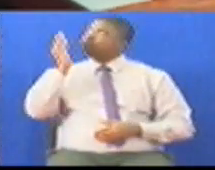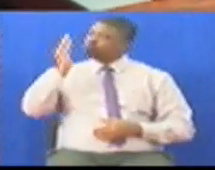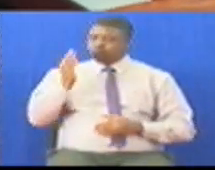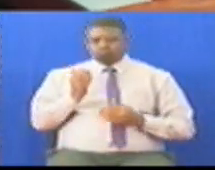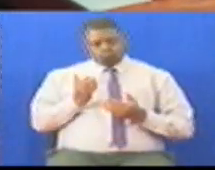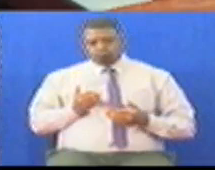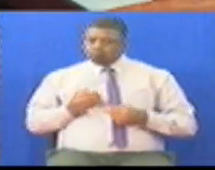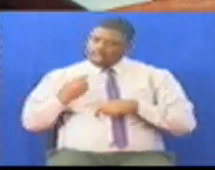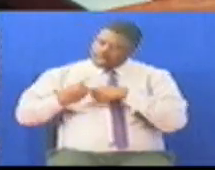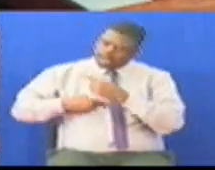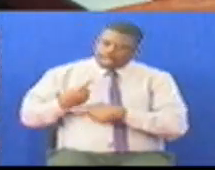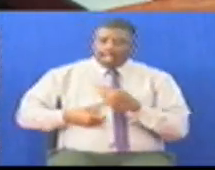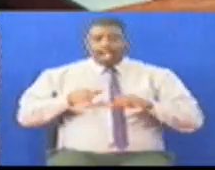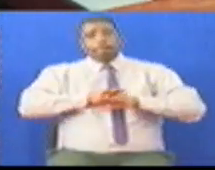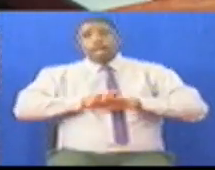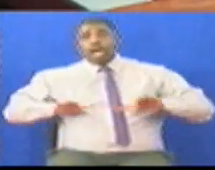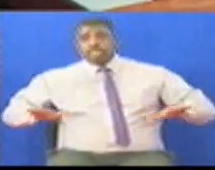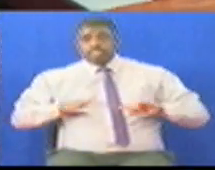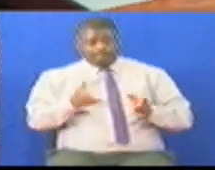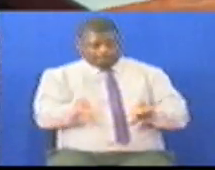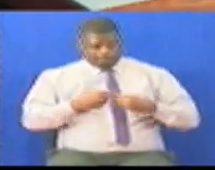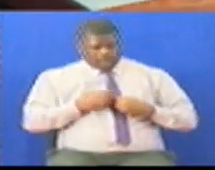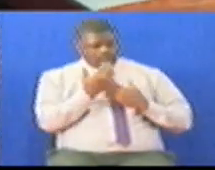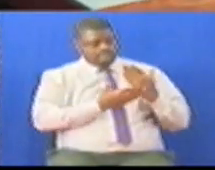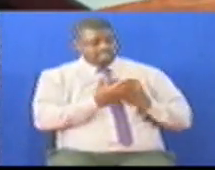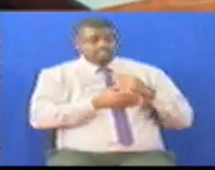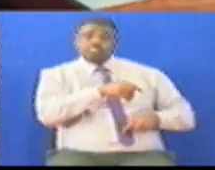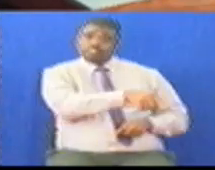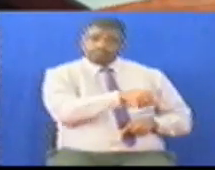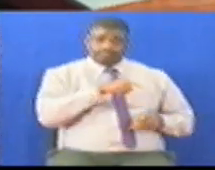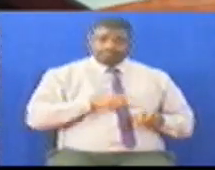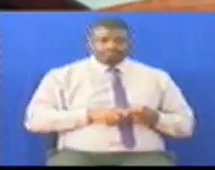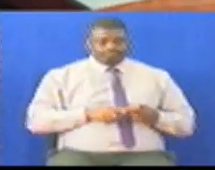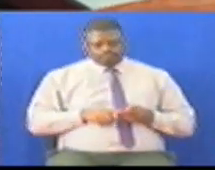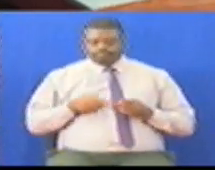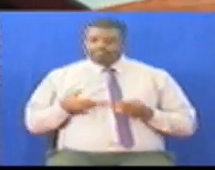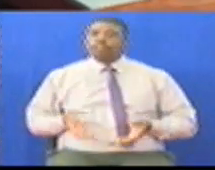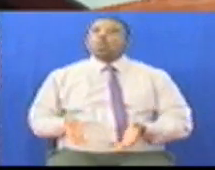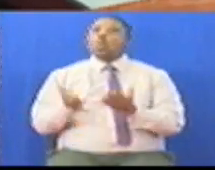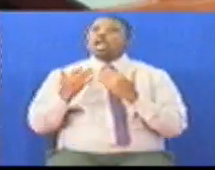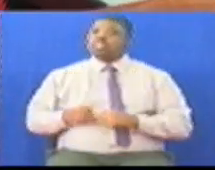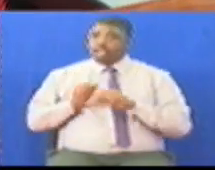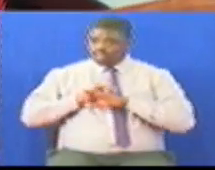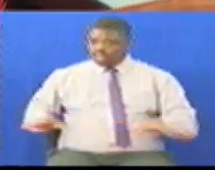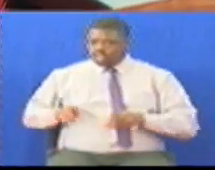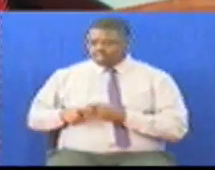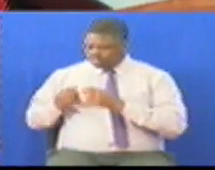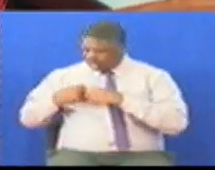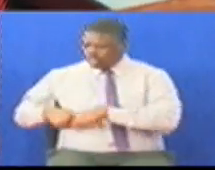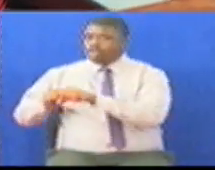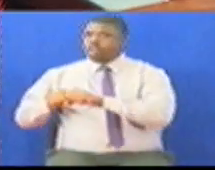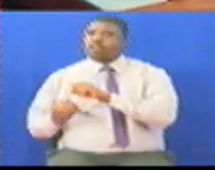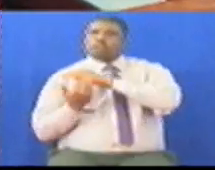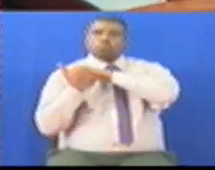kutujalia amani na utulivu katika nchi yetu, ambayo vimetuwezesha kutekeleza